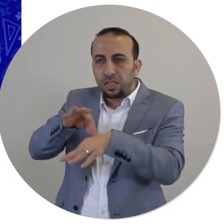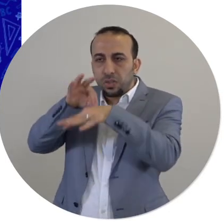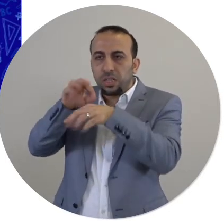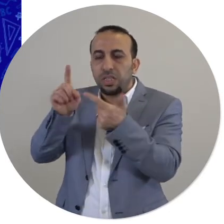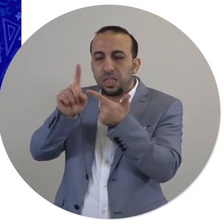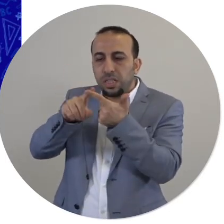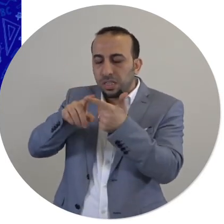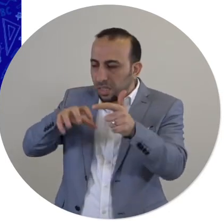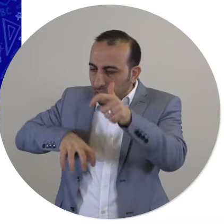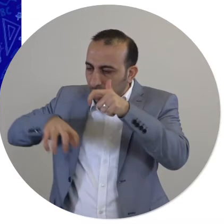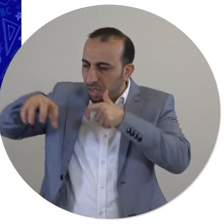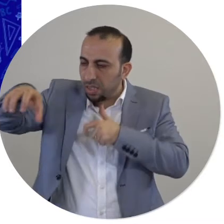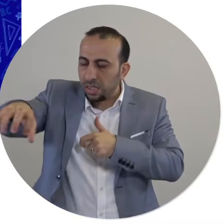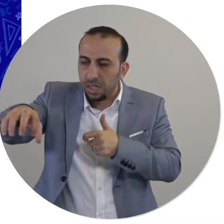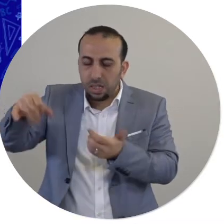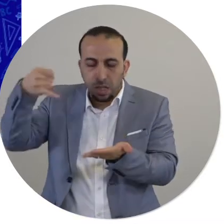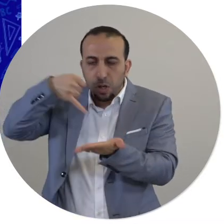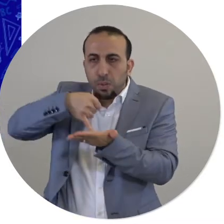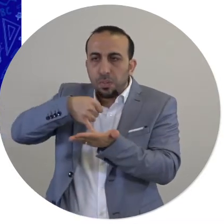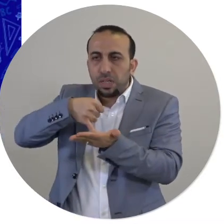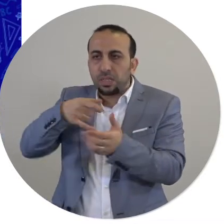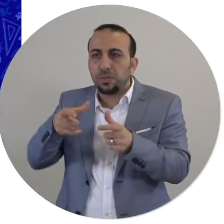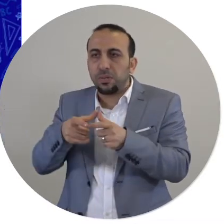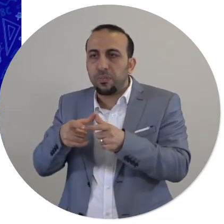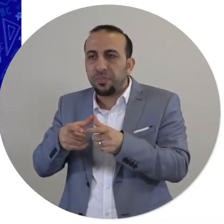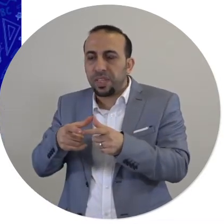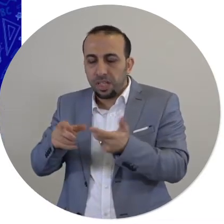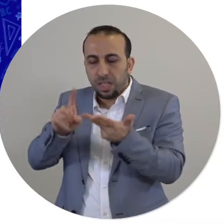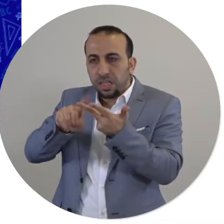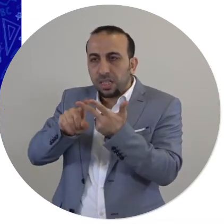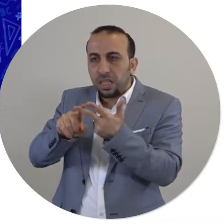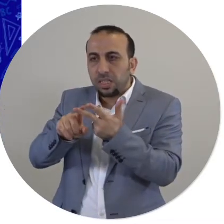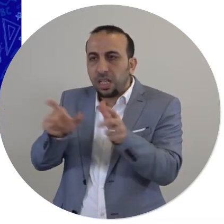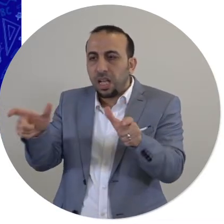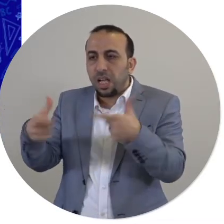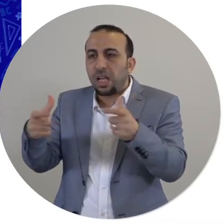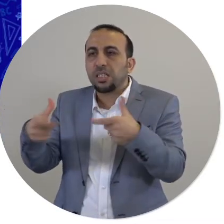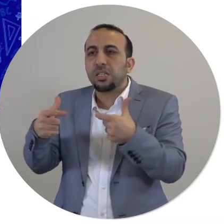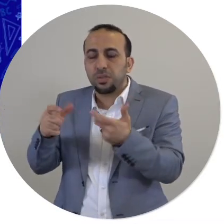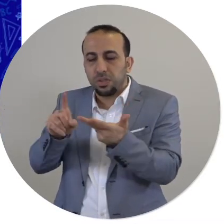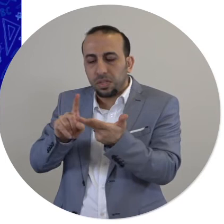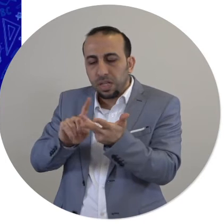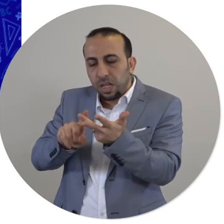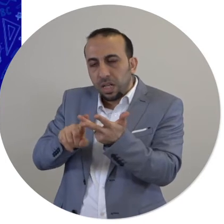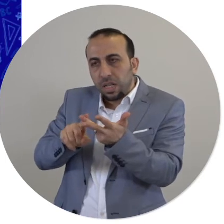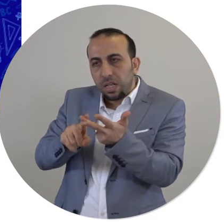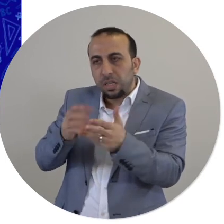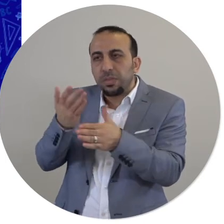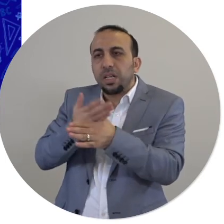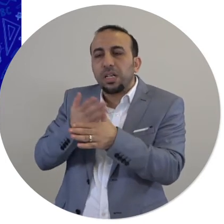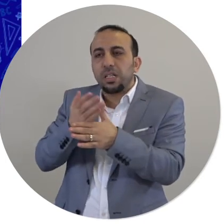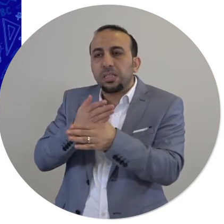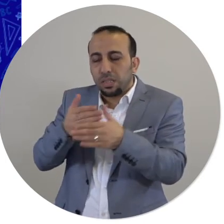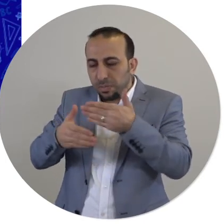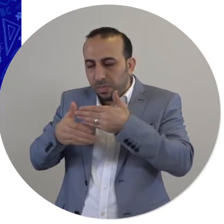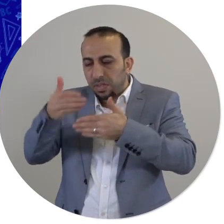السكني، والعامل التكنولوجي، والعامل الحضاري. هذه كلها عوامل بشرية تؤثر في